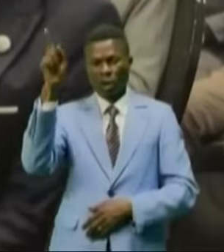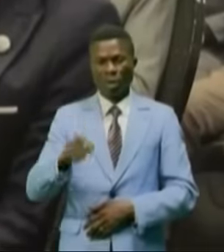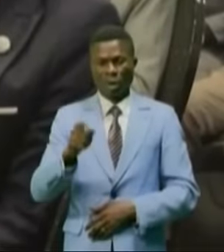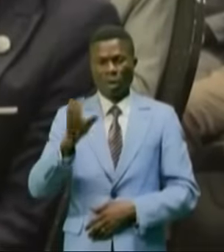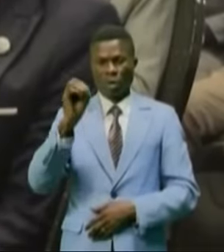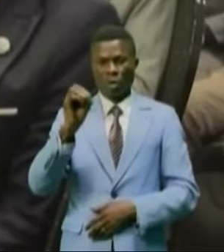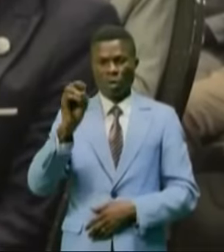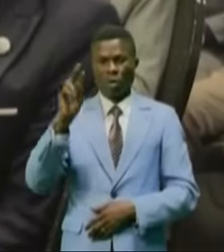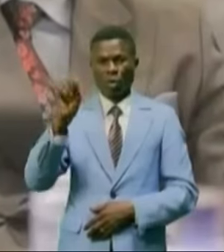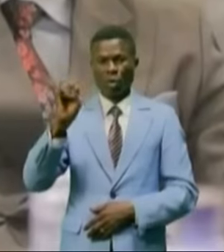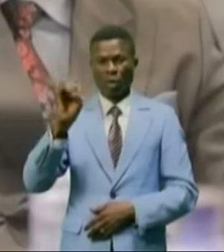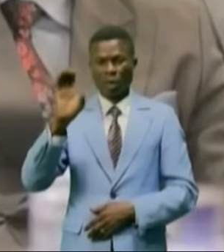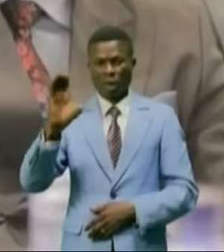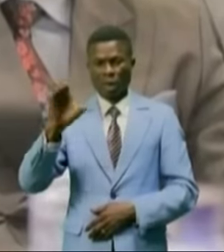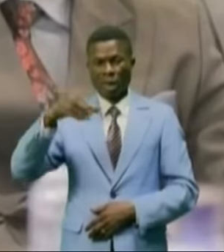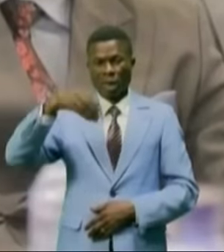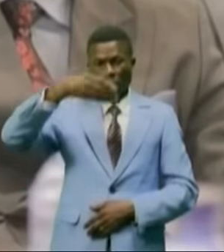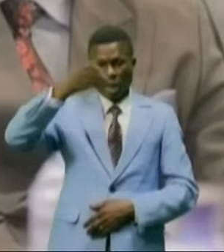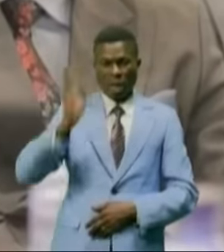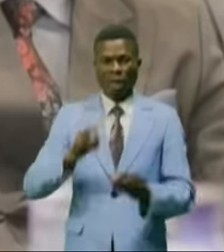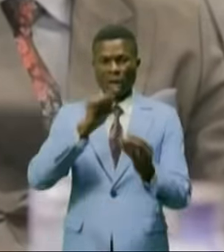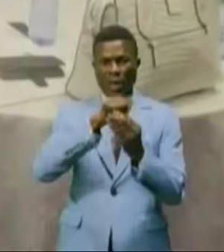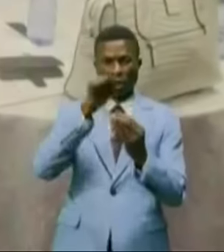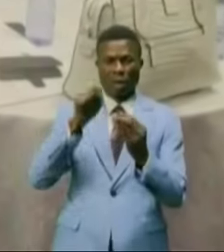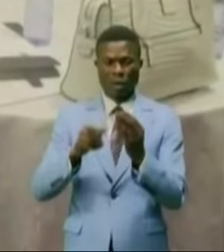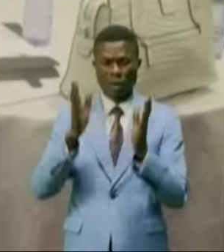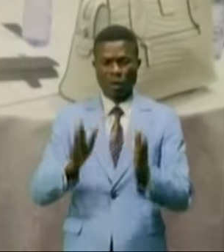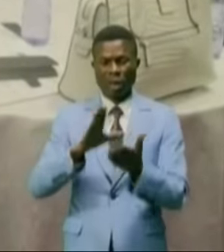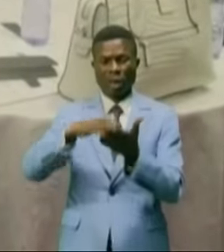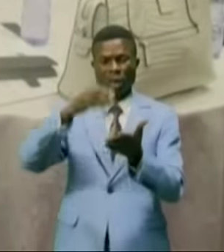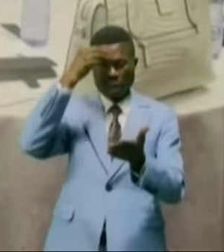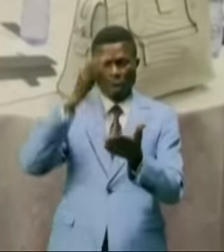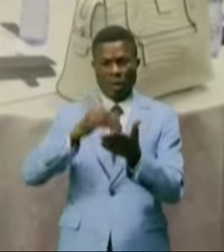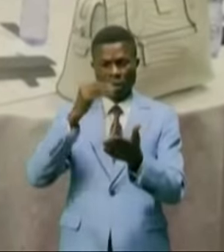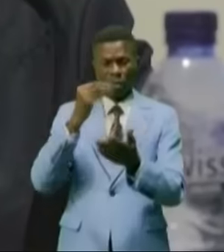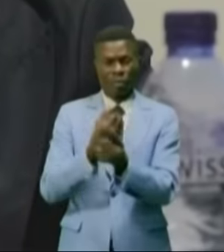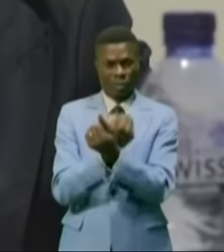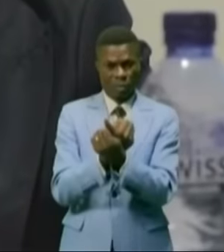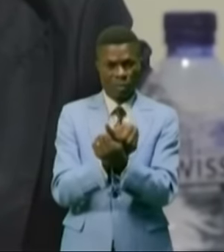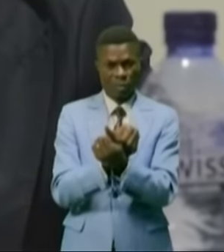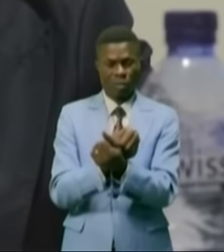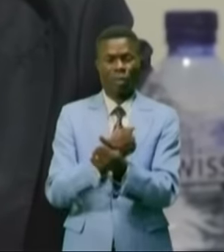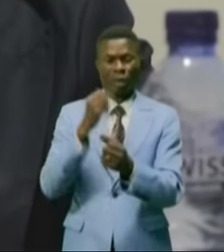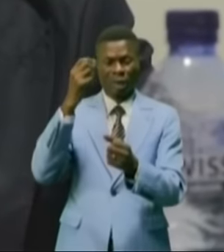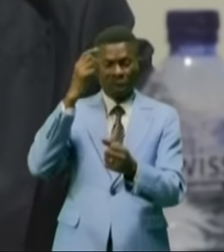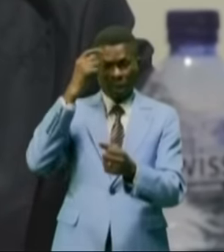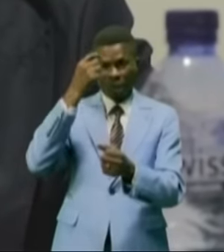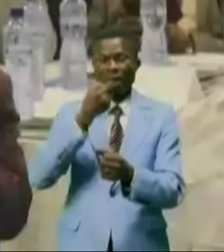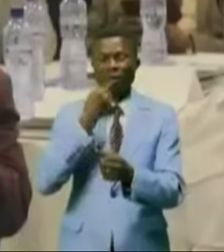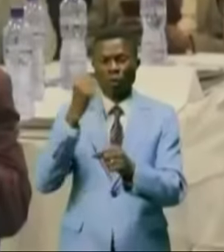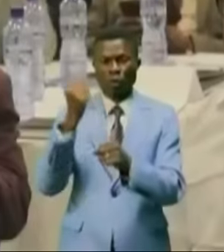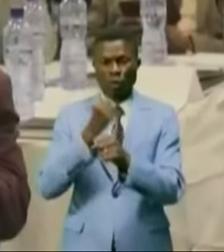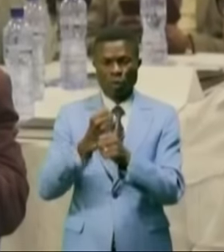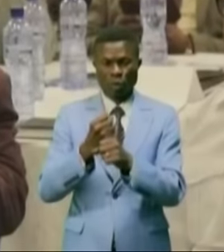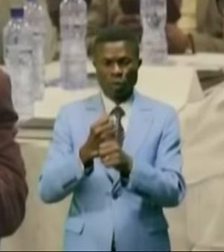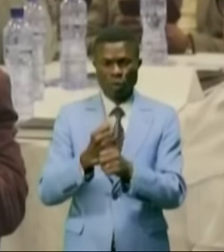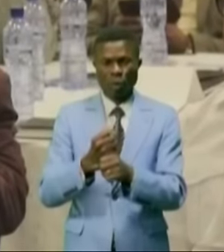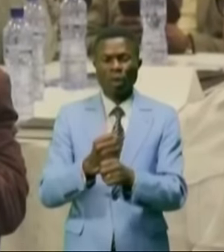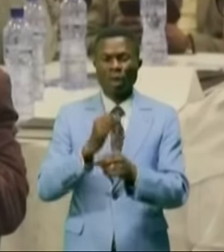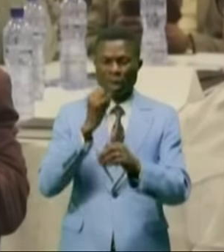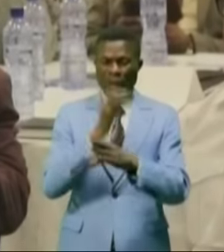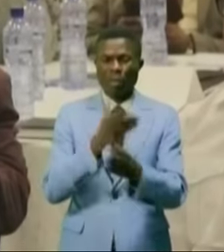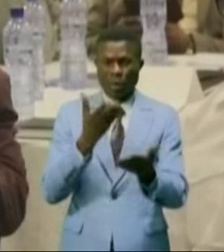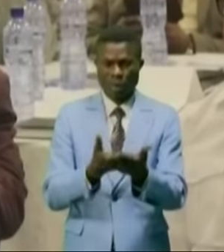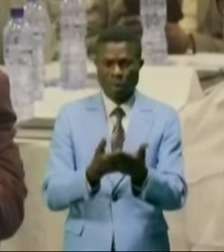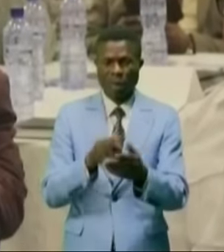2024-001-ONEC. Les experts comptables ont également appris que le respect de la déontologie et de l'éthique est de mise aussi